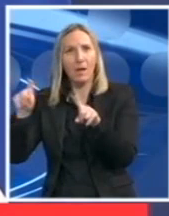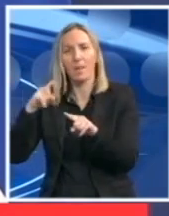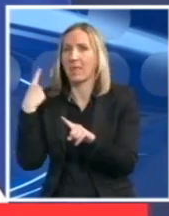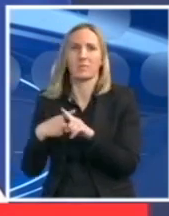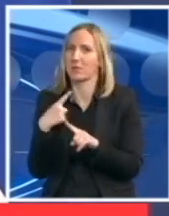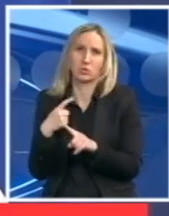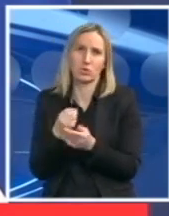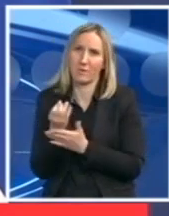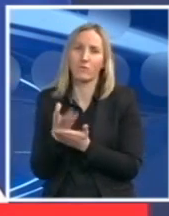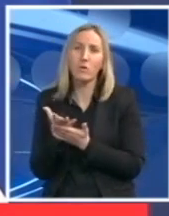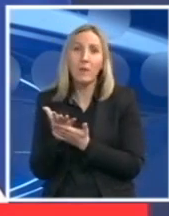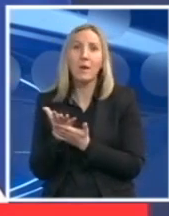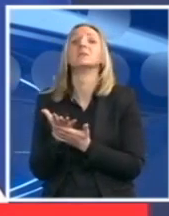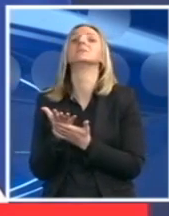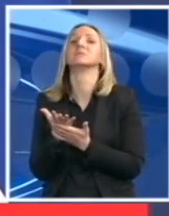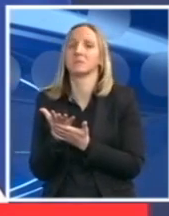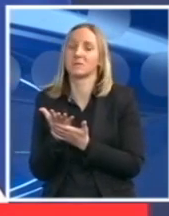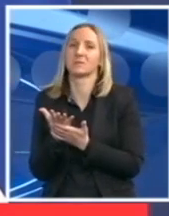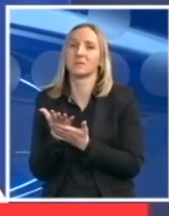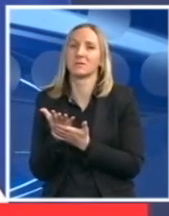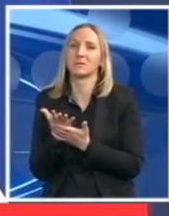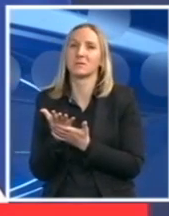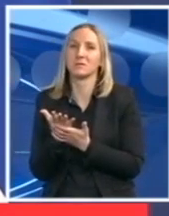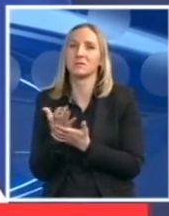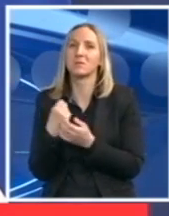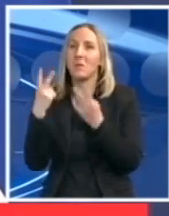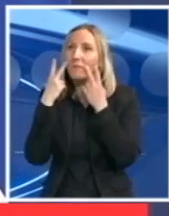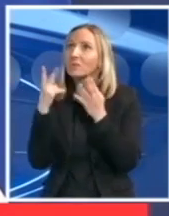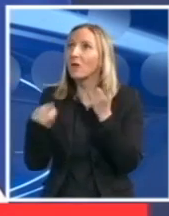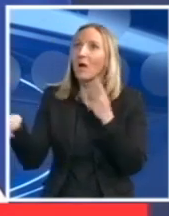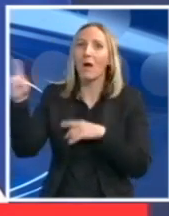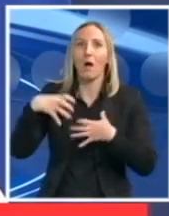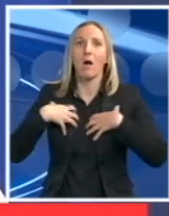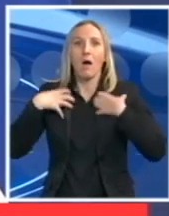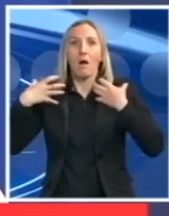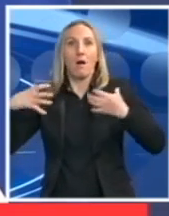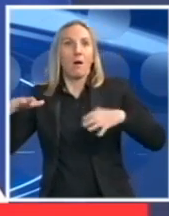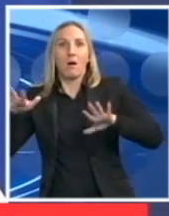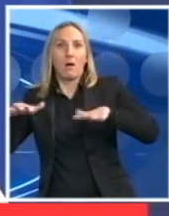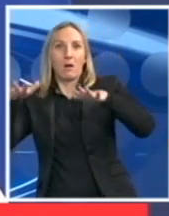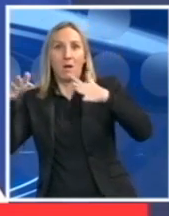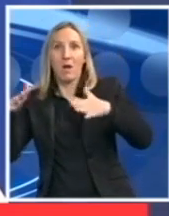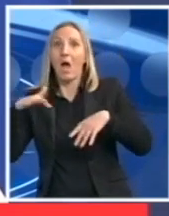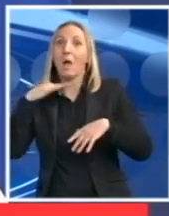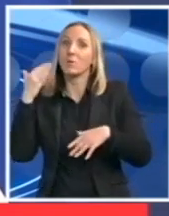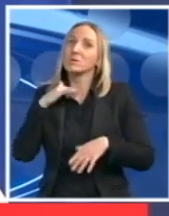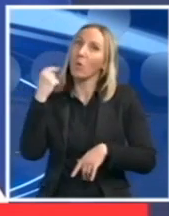netačne informacije, videli smo kakvog je to bilo odjeka i dosta je to naše snage